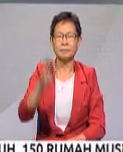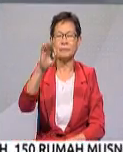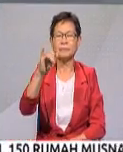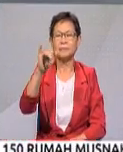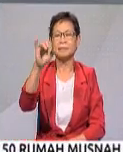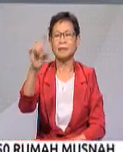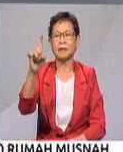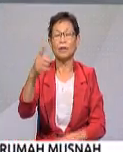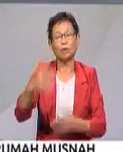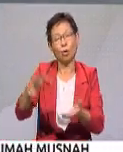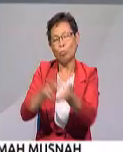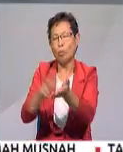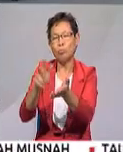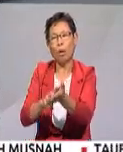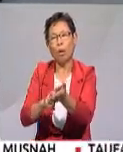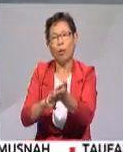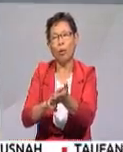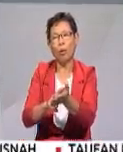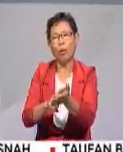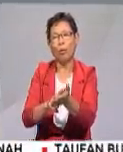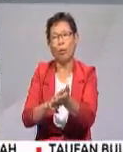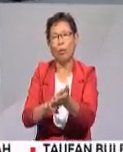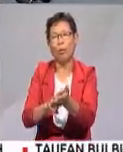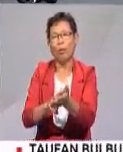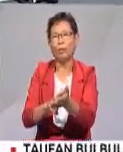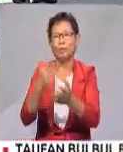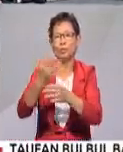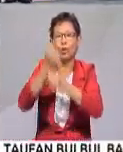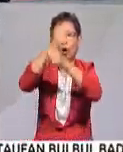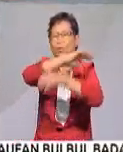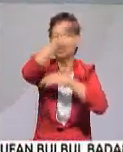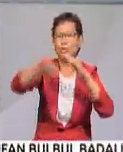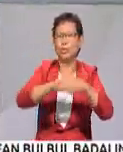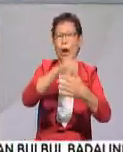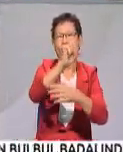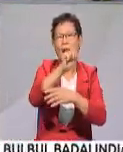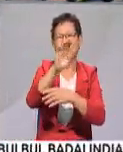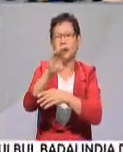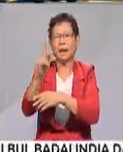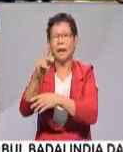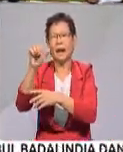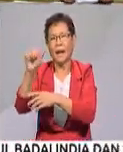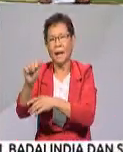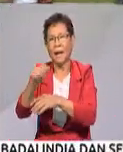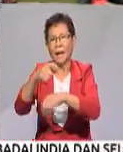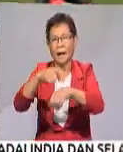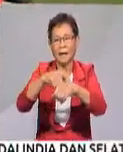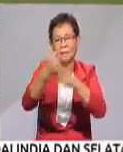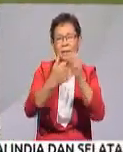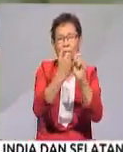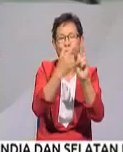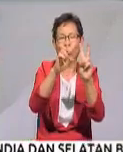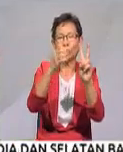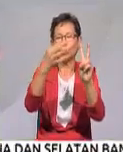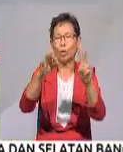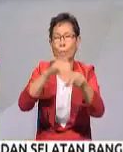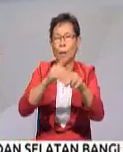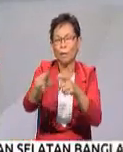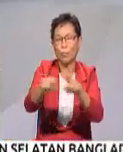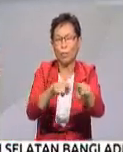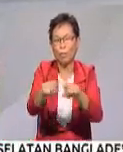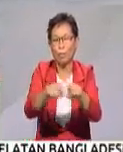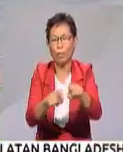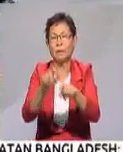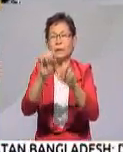Farid yang telah pun mengesahkan status selaku juara keseluruhan SBKA musim 2019 pada perlumbaan